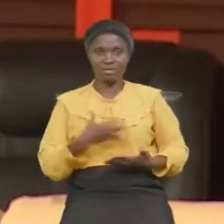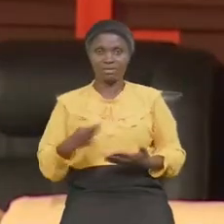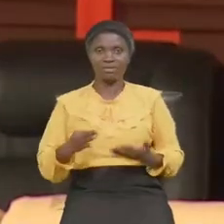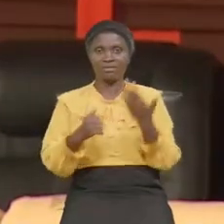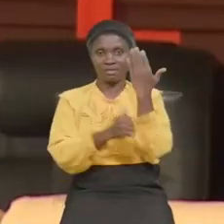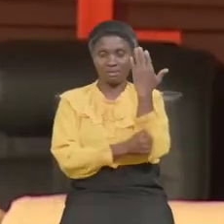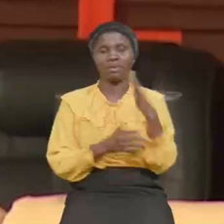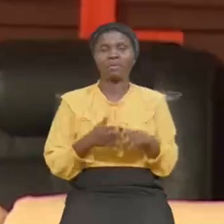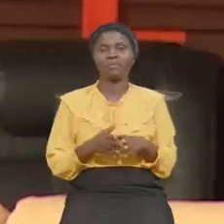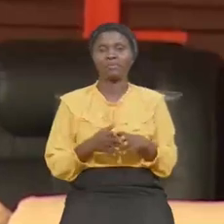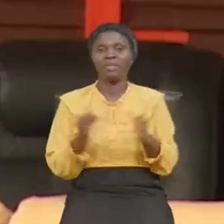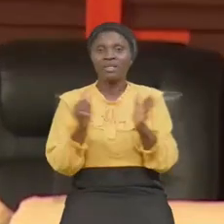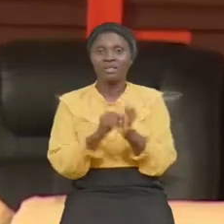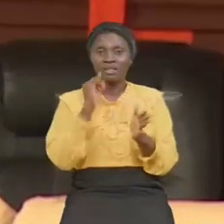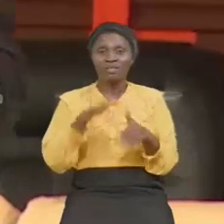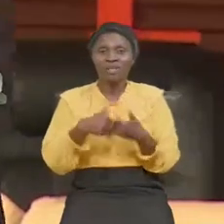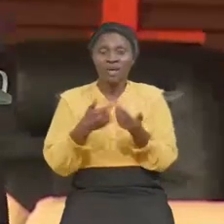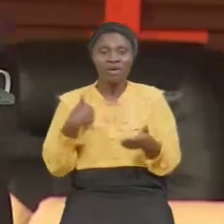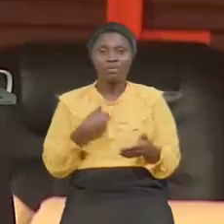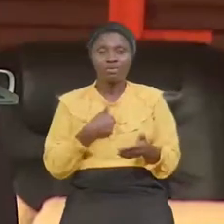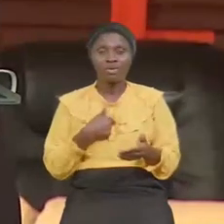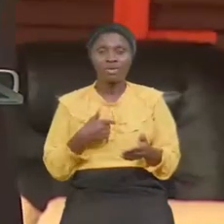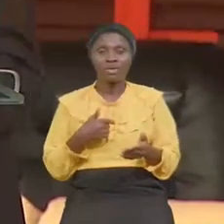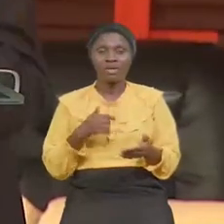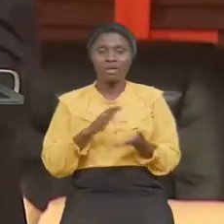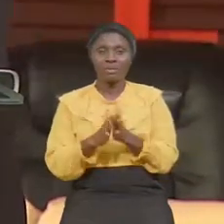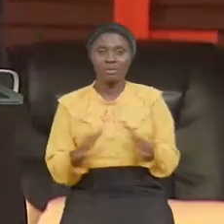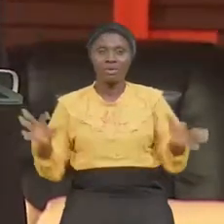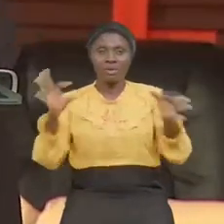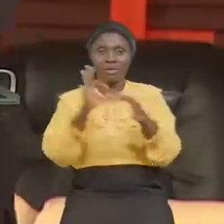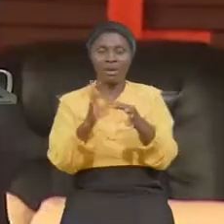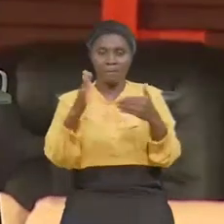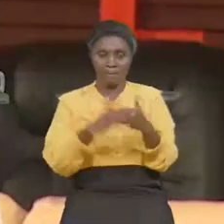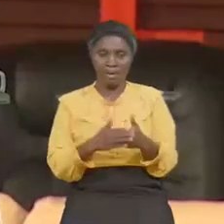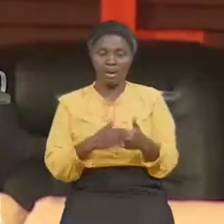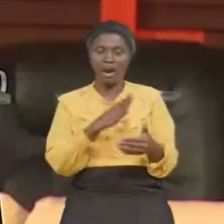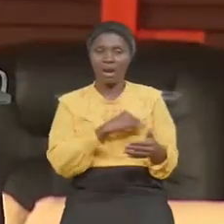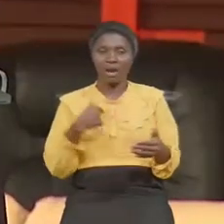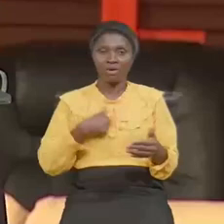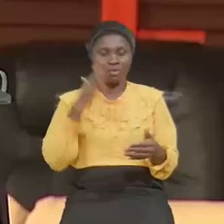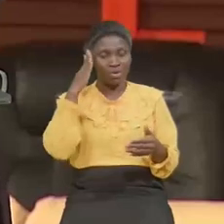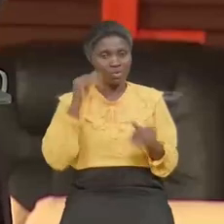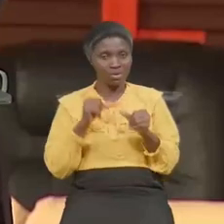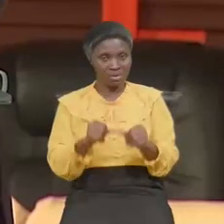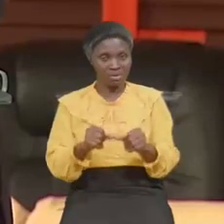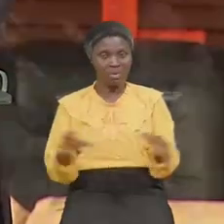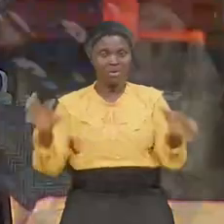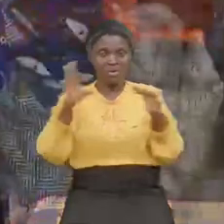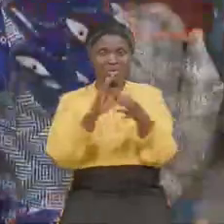C'est comme ça que nous sommes reconnectés encore et nous resterons connectés. Je vais rester